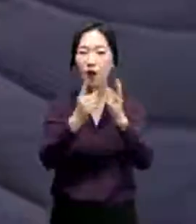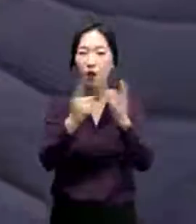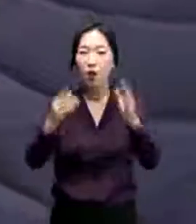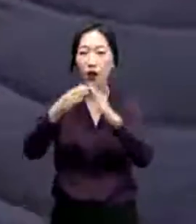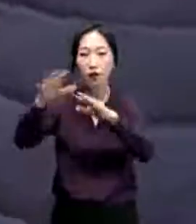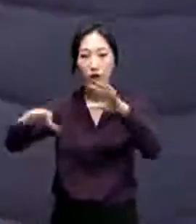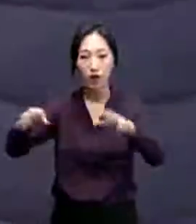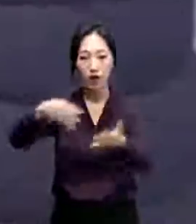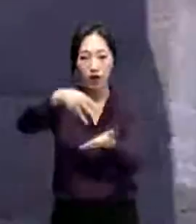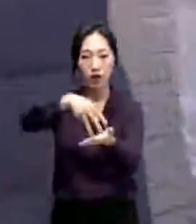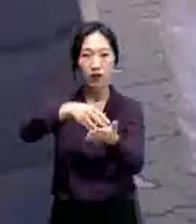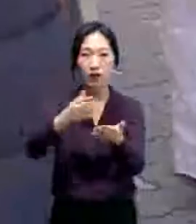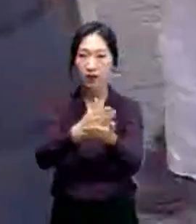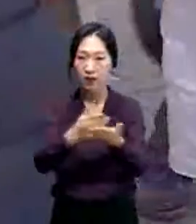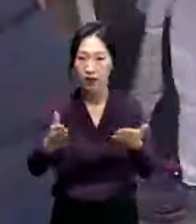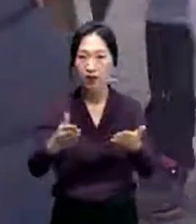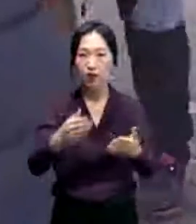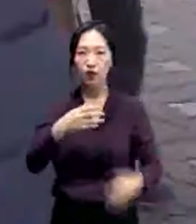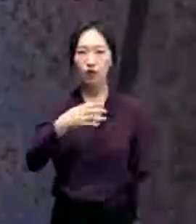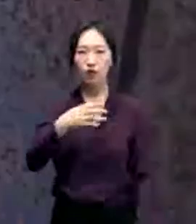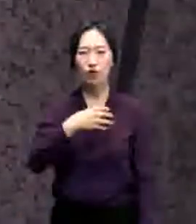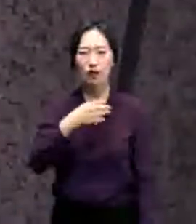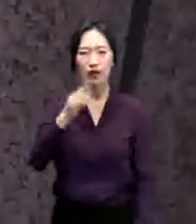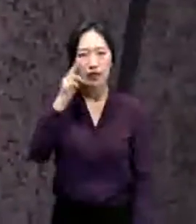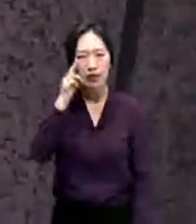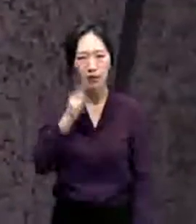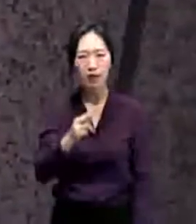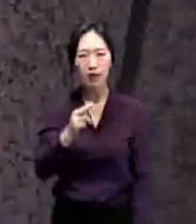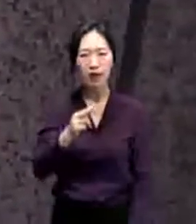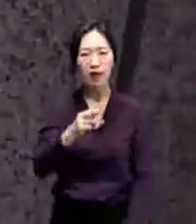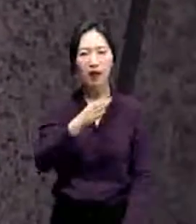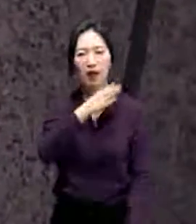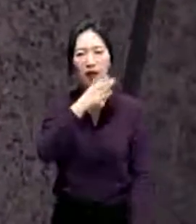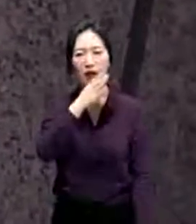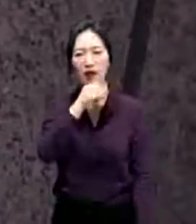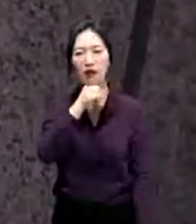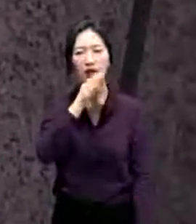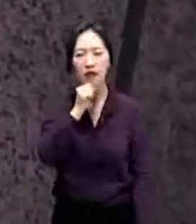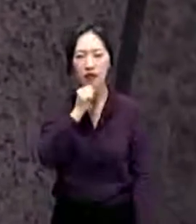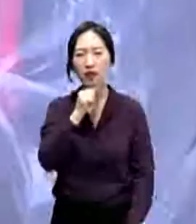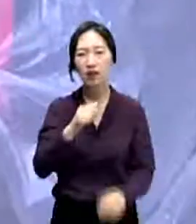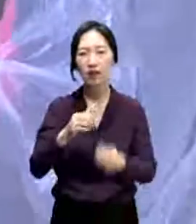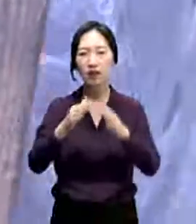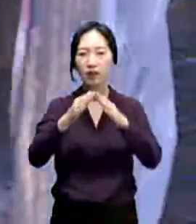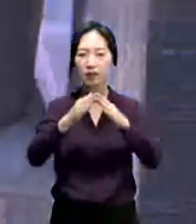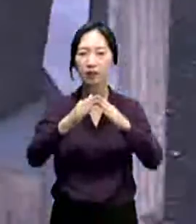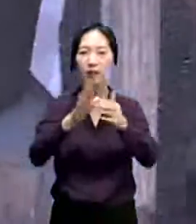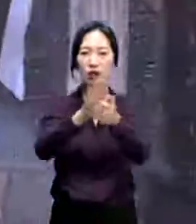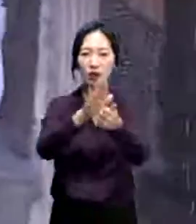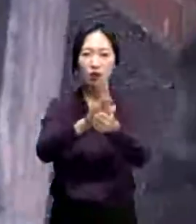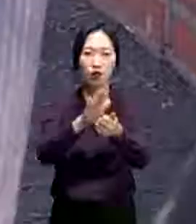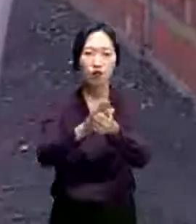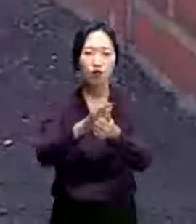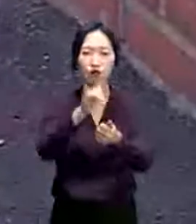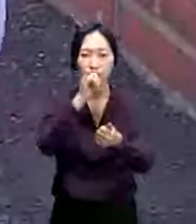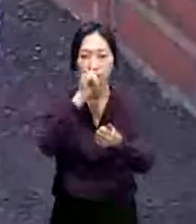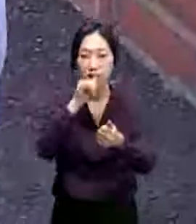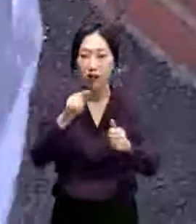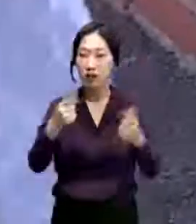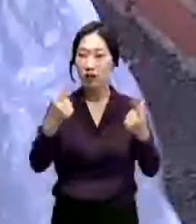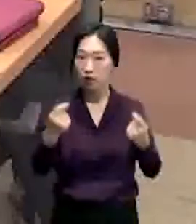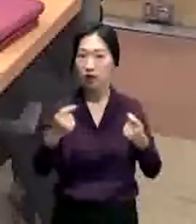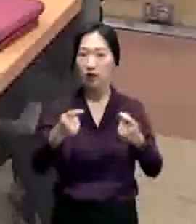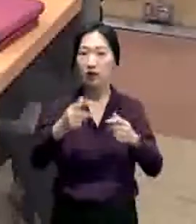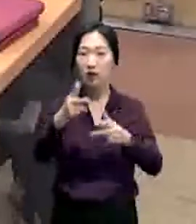연탄 나눔 과 위기가 9 지원 학생 장학사업 등을 펼쳐 왔읍니다 학산 나눔 제자는 이 같은 사업을